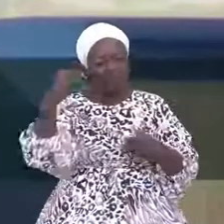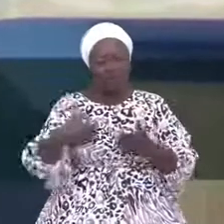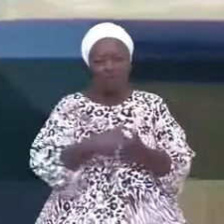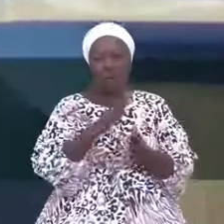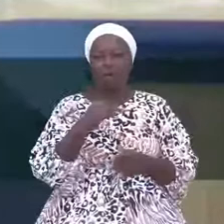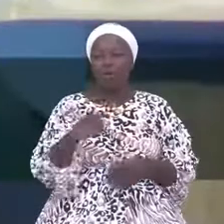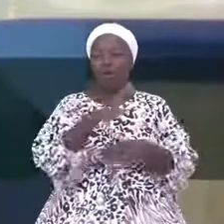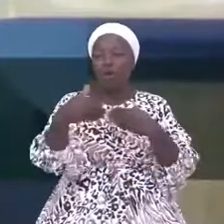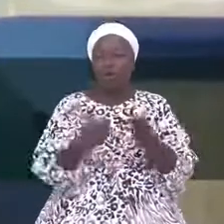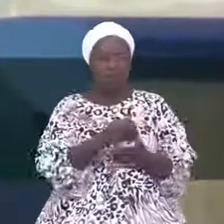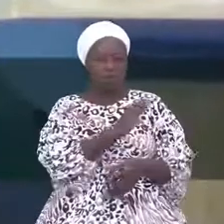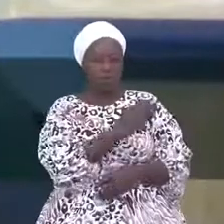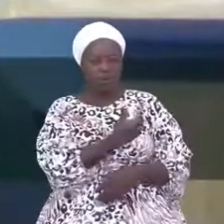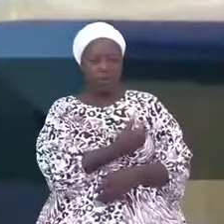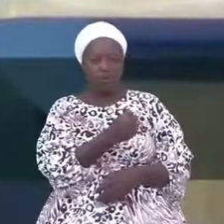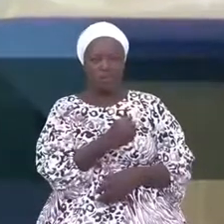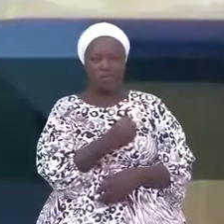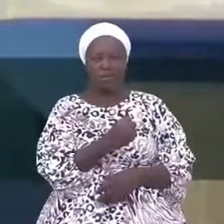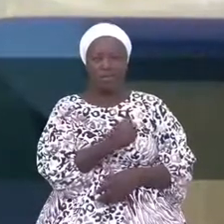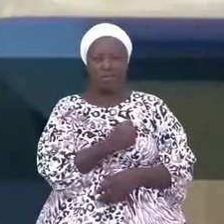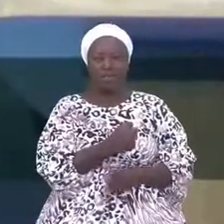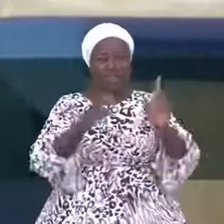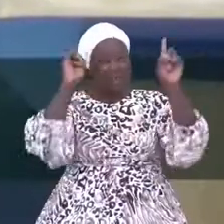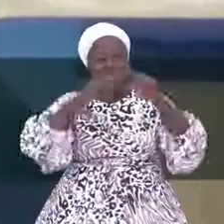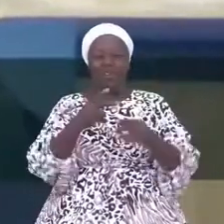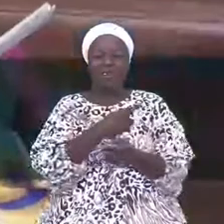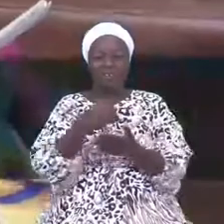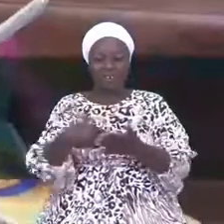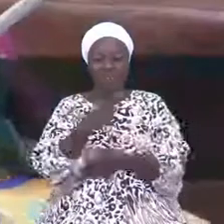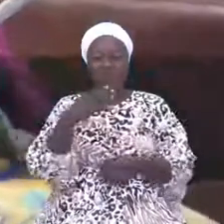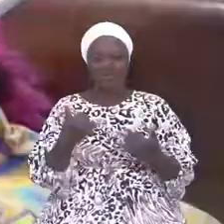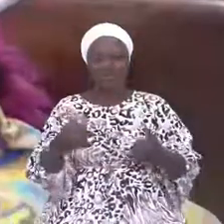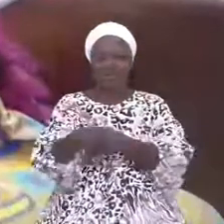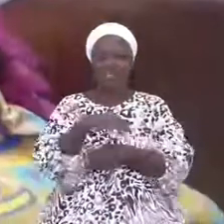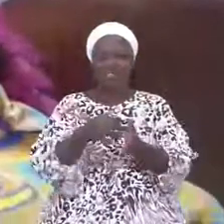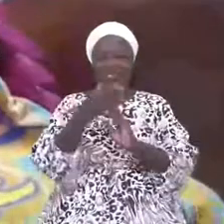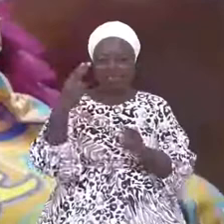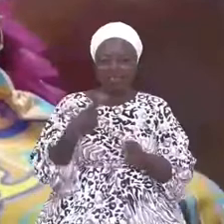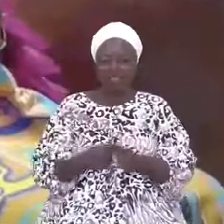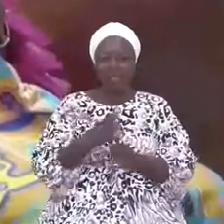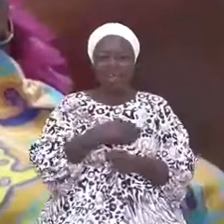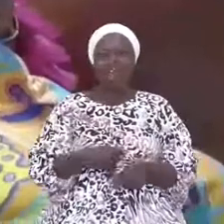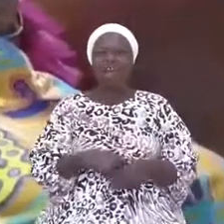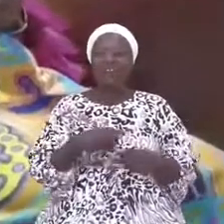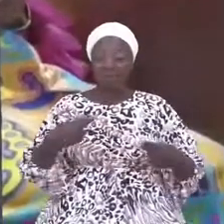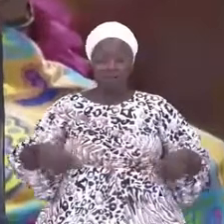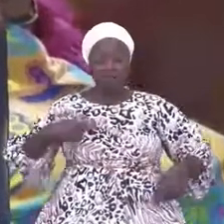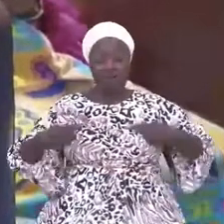Sa miséricorde multipliée pour le renouvellement de toutes les âmes. Il va te renouveler